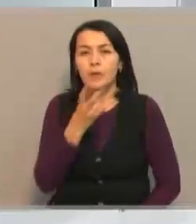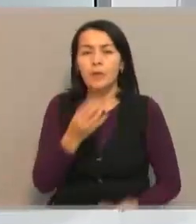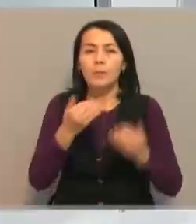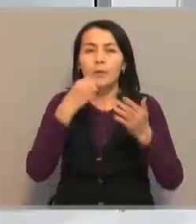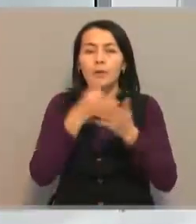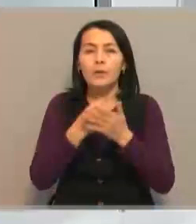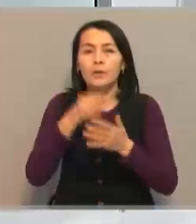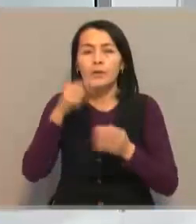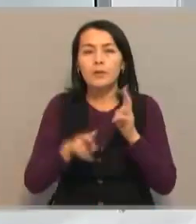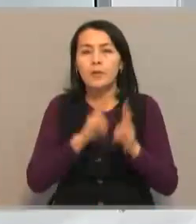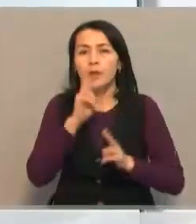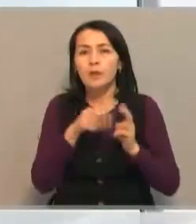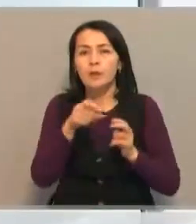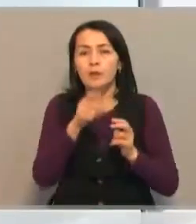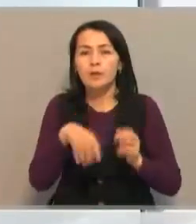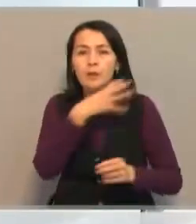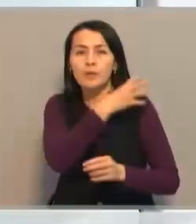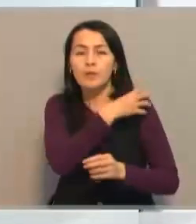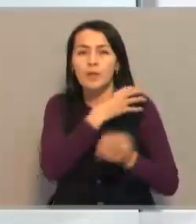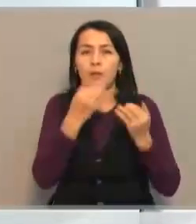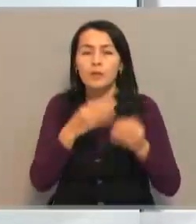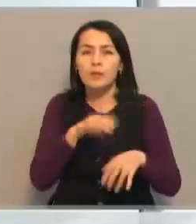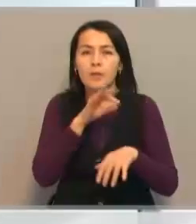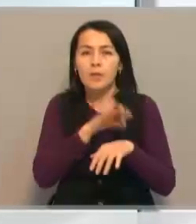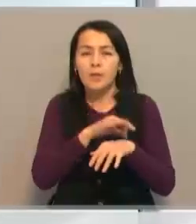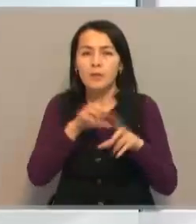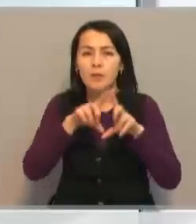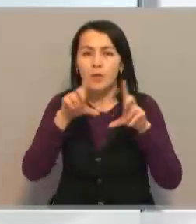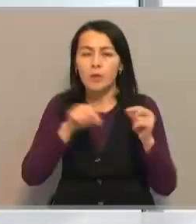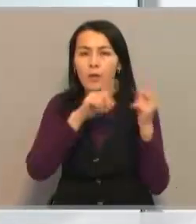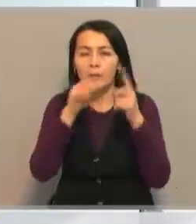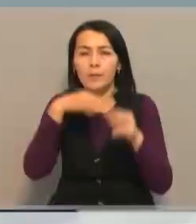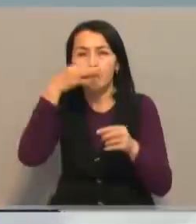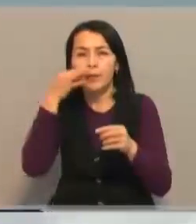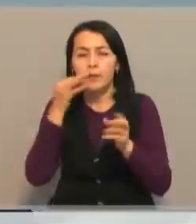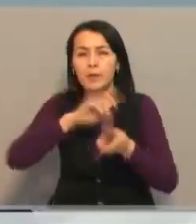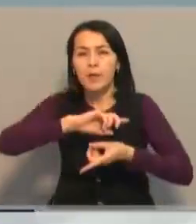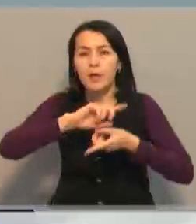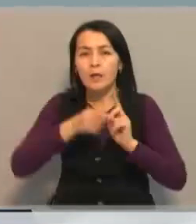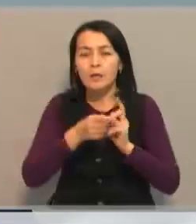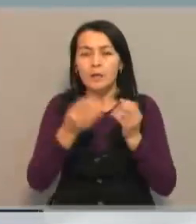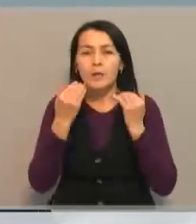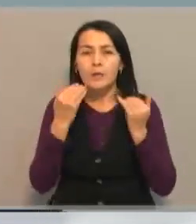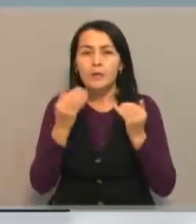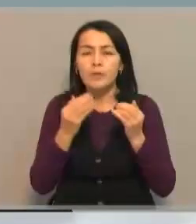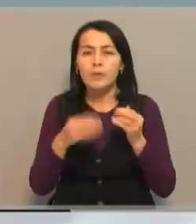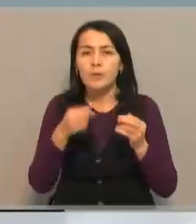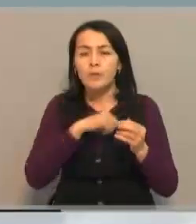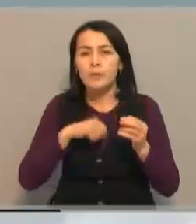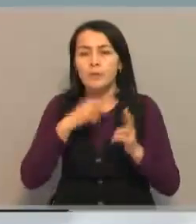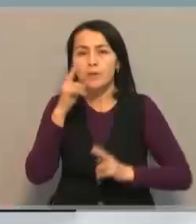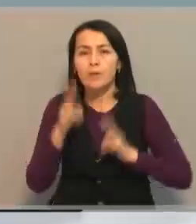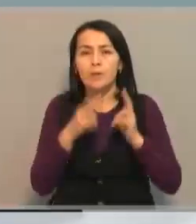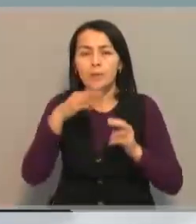дейін жергілікті хирургтар Санкт-Петербордағы онкологиялық орталықта болып тәжірибе шыңдап қайтқан болатын. Отандық хирургтар